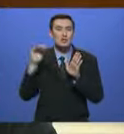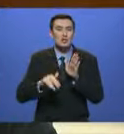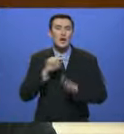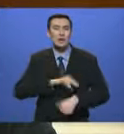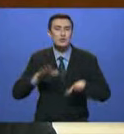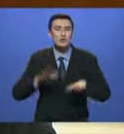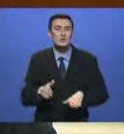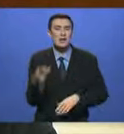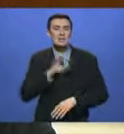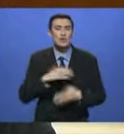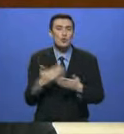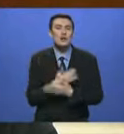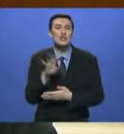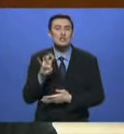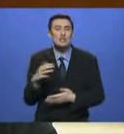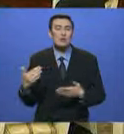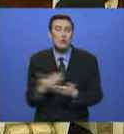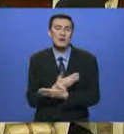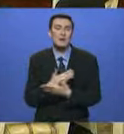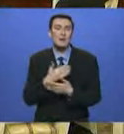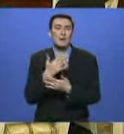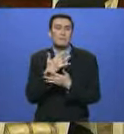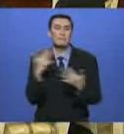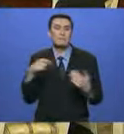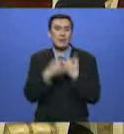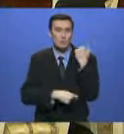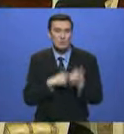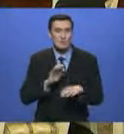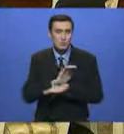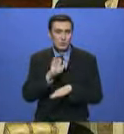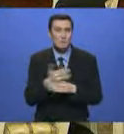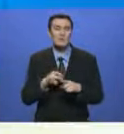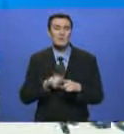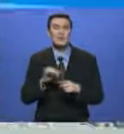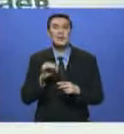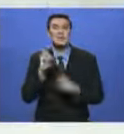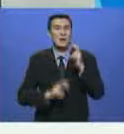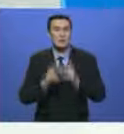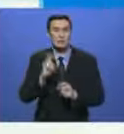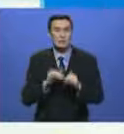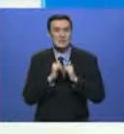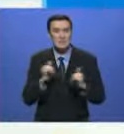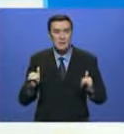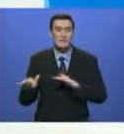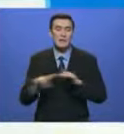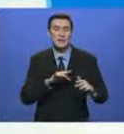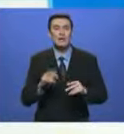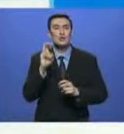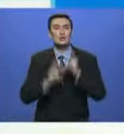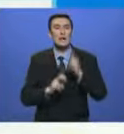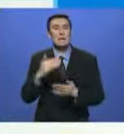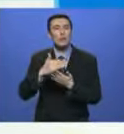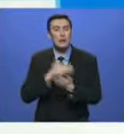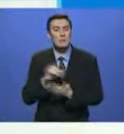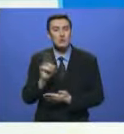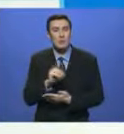освоено 400 совершенно новых видов продукции. Также мы развиваем перерабатывающую промышленность в рамках индустриальной